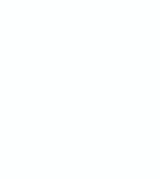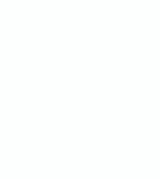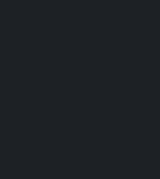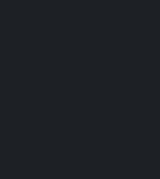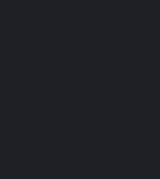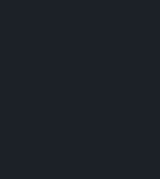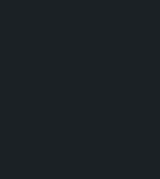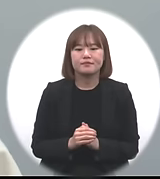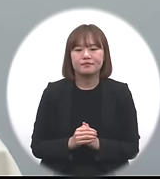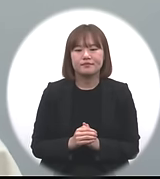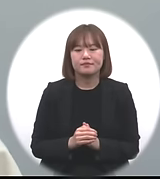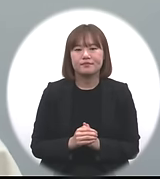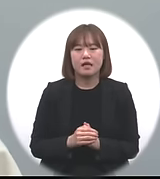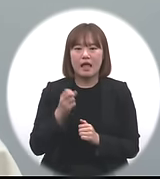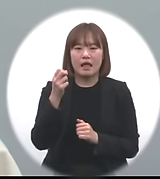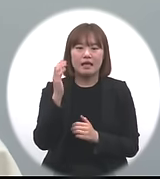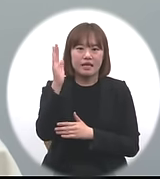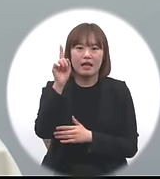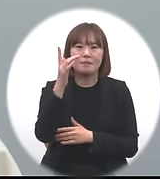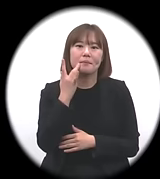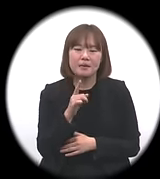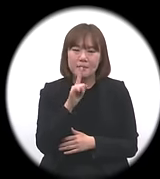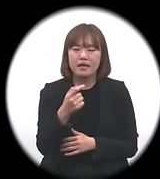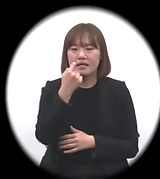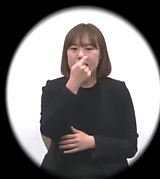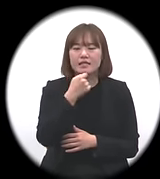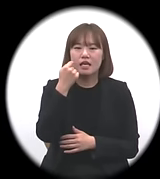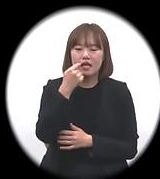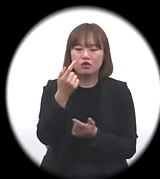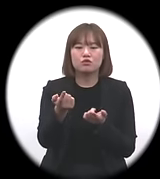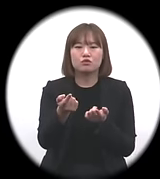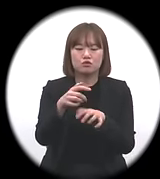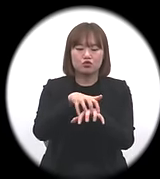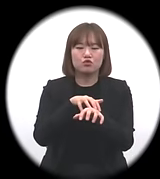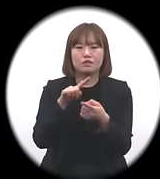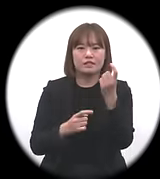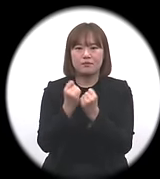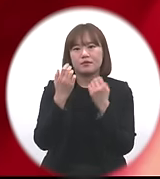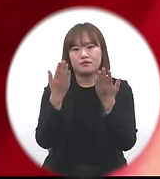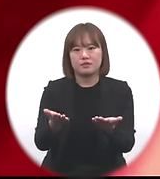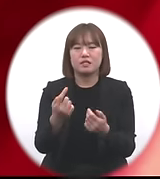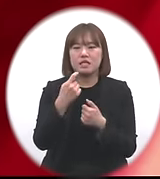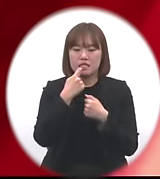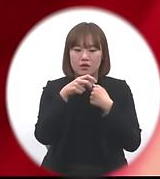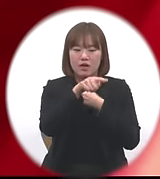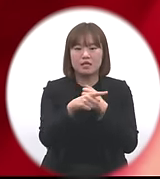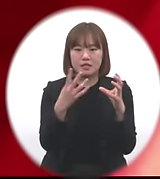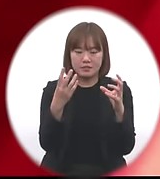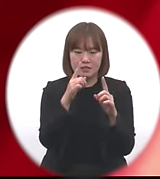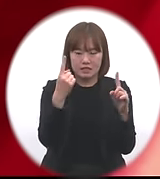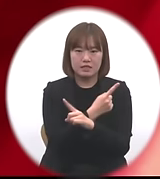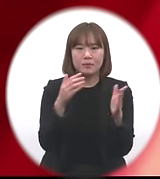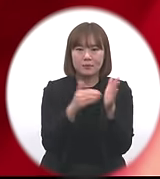얘기입니다. 자, 얘기 하나 안 드린 게 있어요. 뭐냐면 치아의 구조에 관련된 얘기입니다. 가끔 그런 얘기를 하죠. 치과에 가서 치료를 다